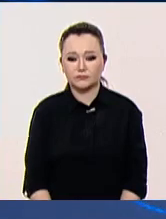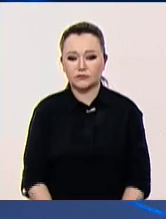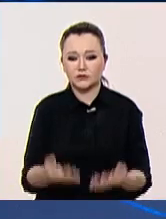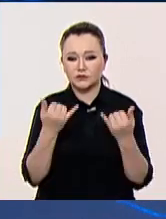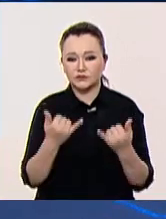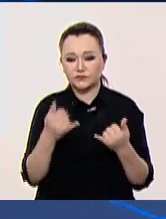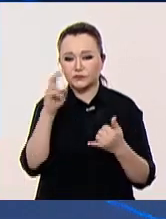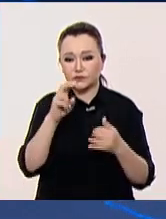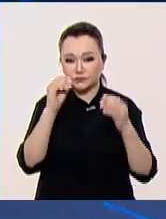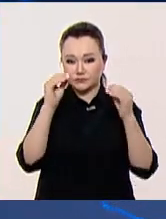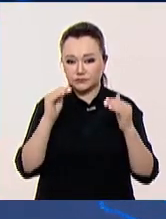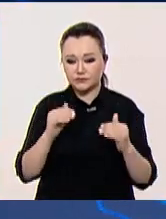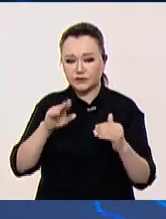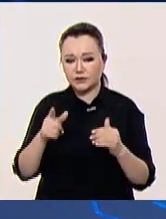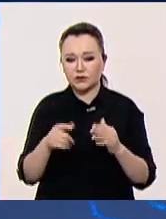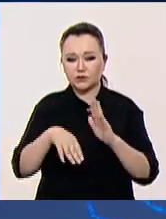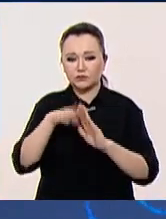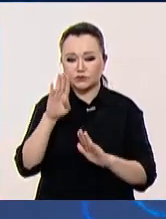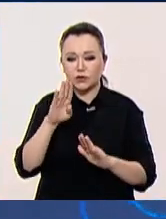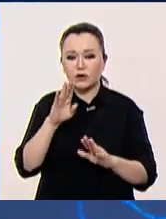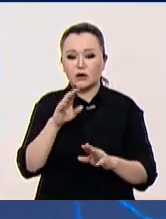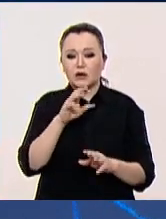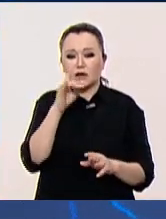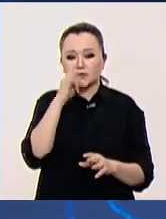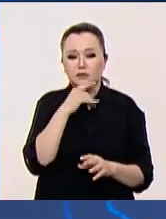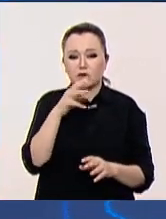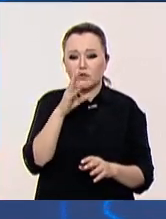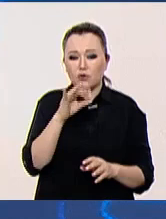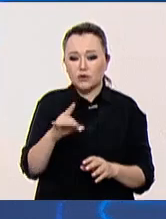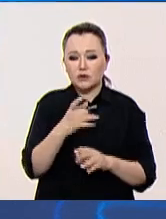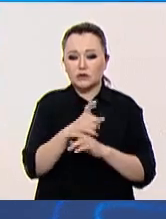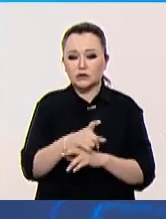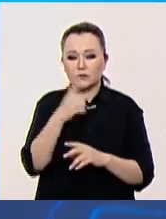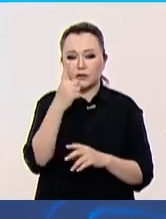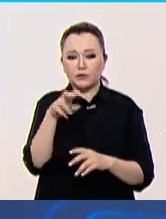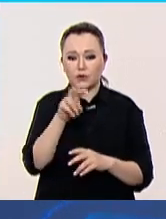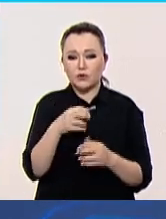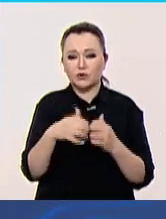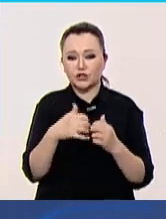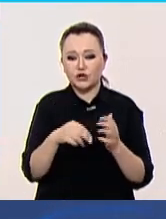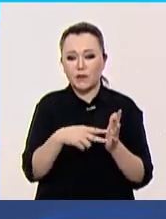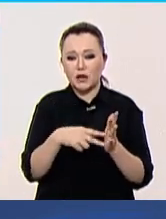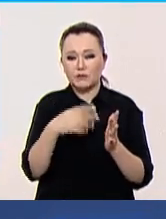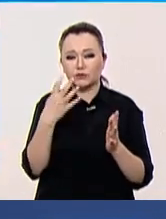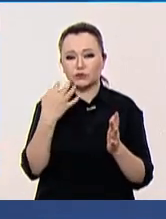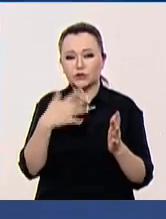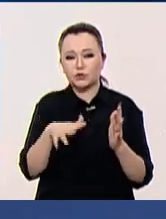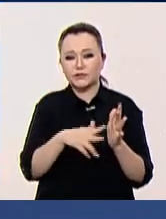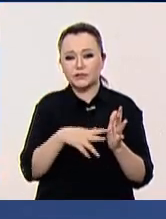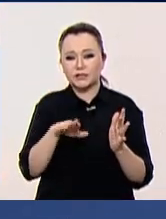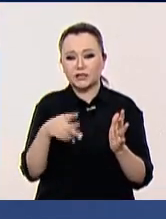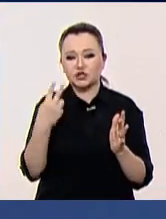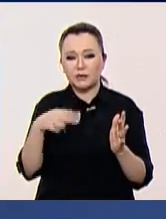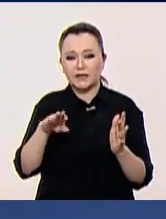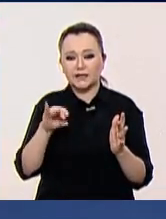Bugün dolar arzandap, tenge nığaya түсті. Қазақстан қор биржасында қордың сессиясында 1 доллардың орташа бағамы 458 теңге 20